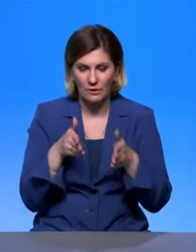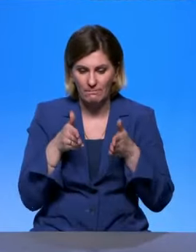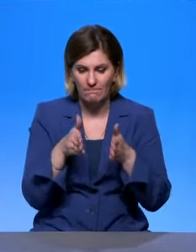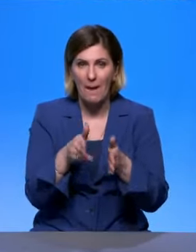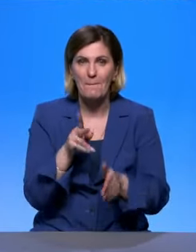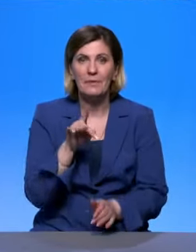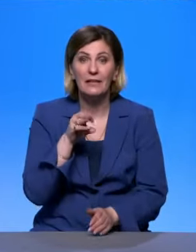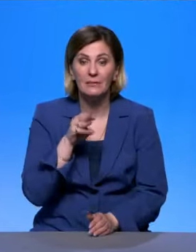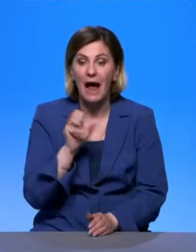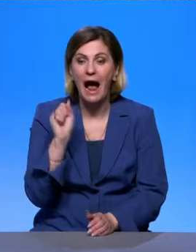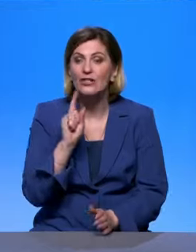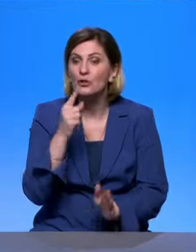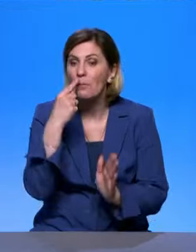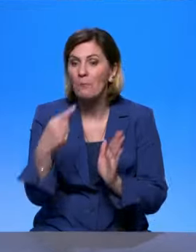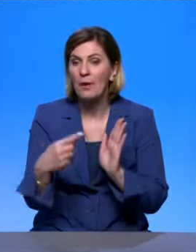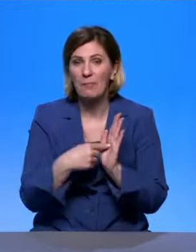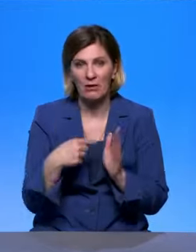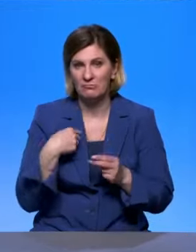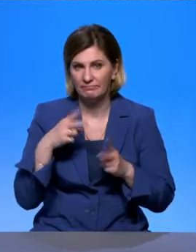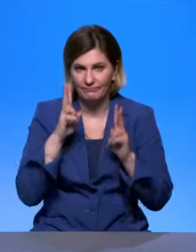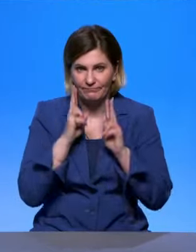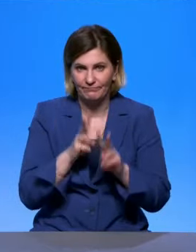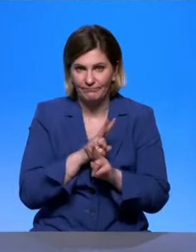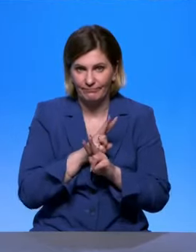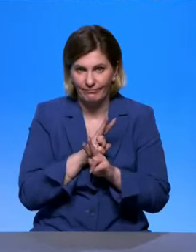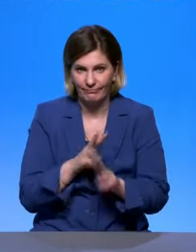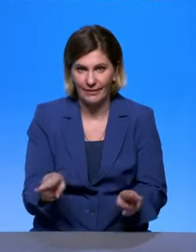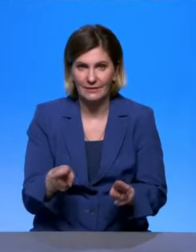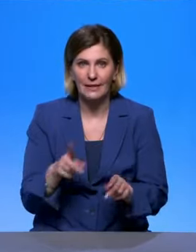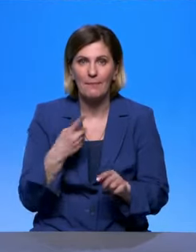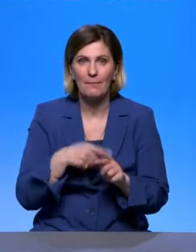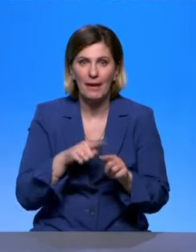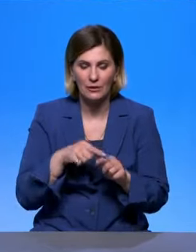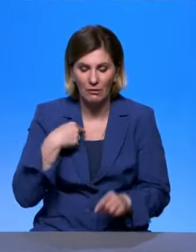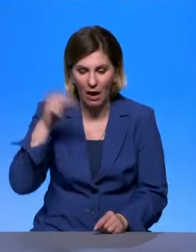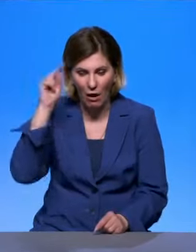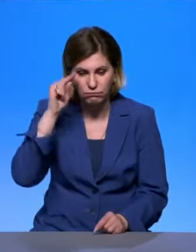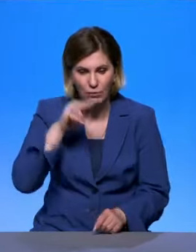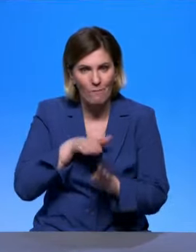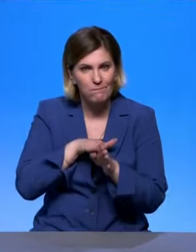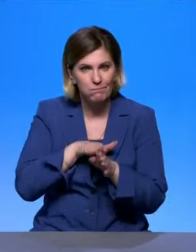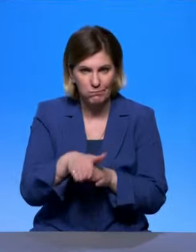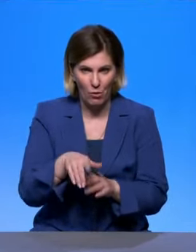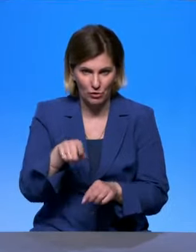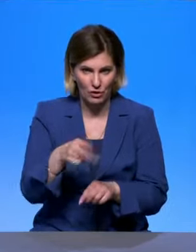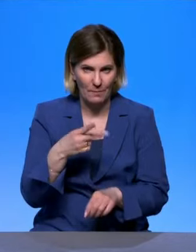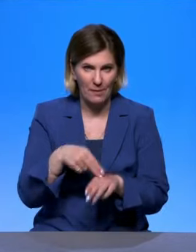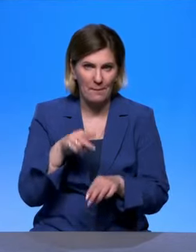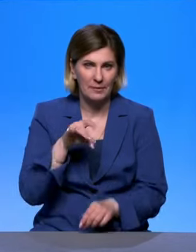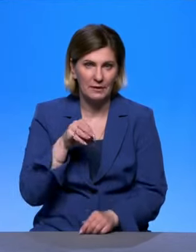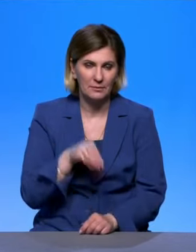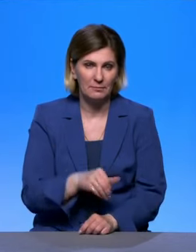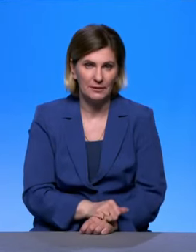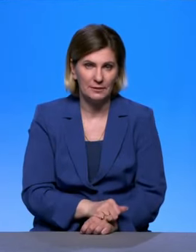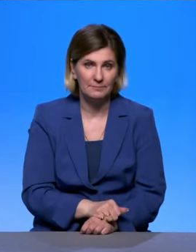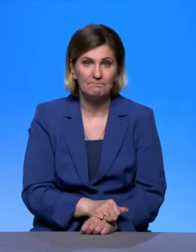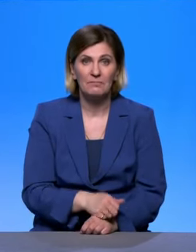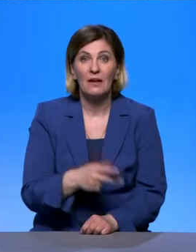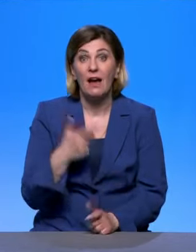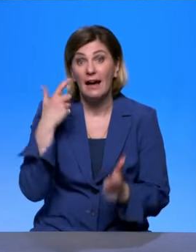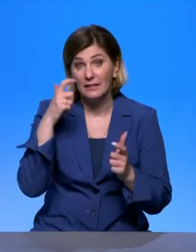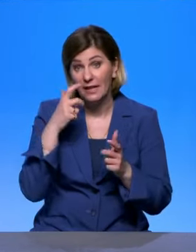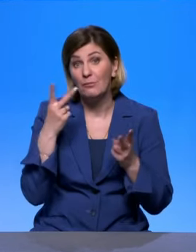попадется, ты не знаешь. Поэтому ты учишь полностью предмет. ЕГЭ нужно, но его нужно как-то